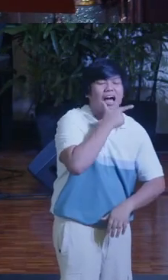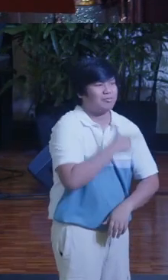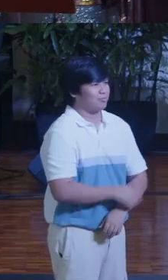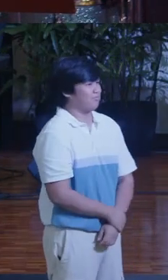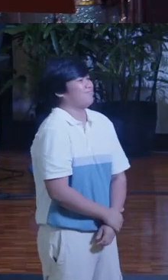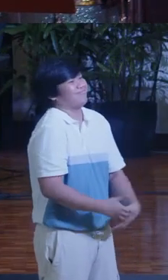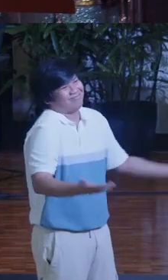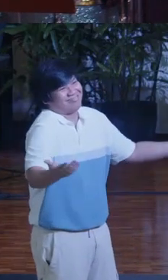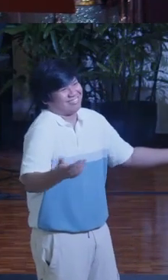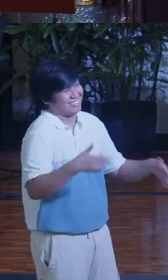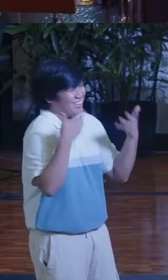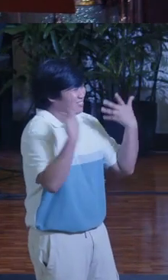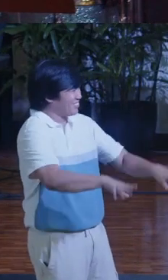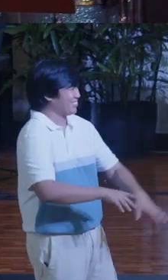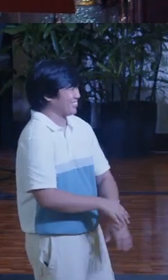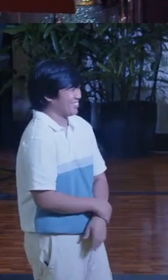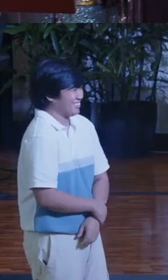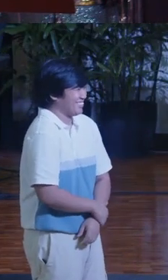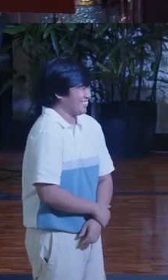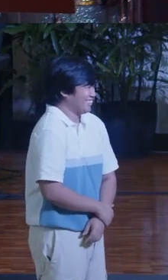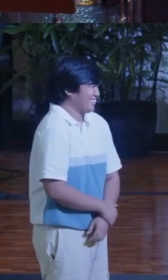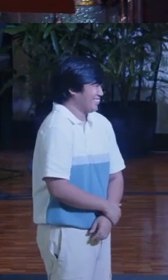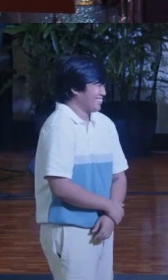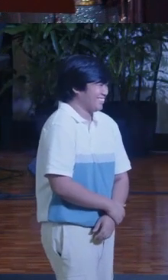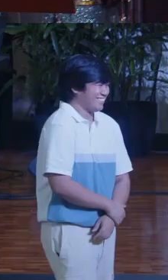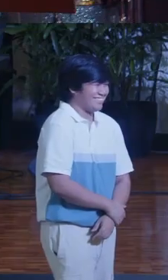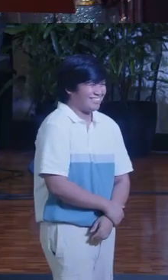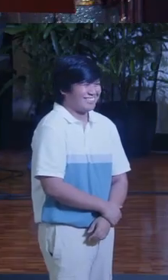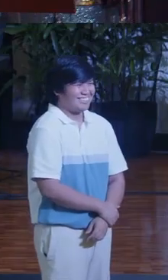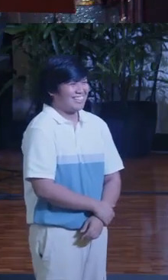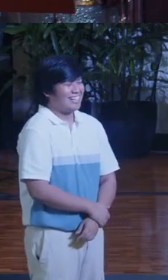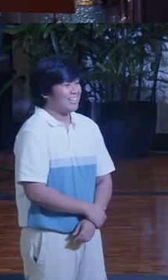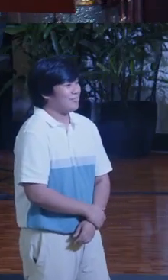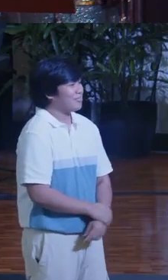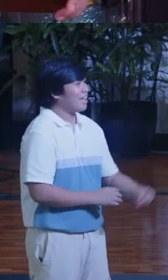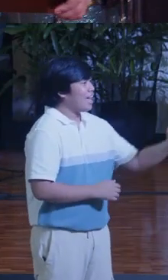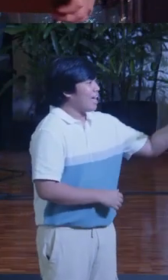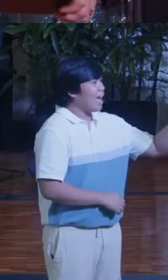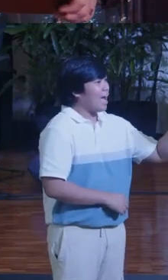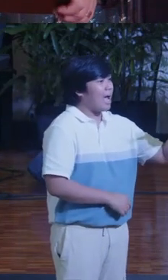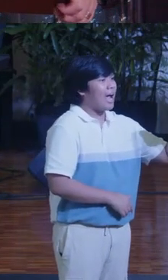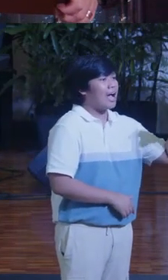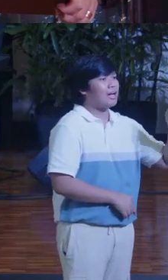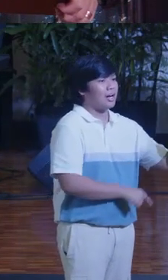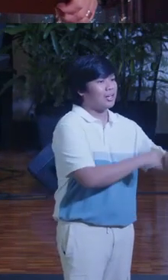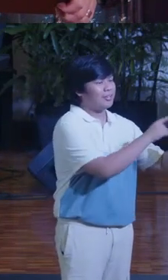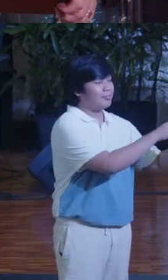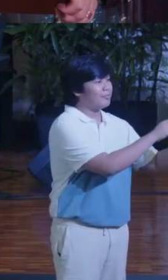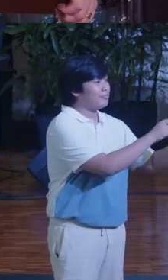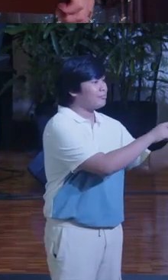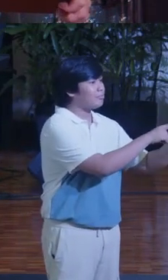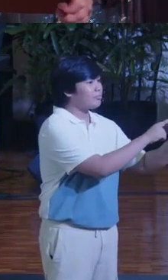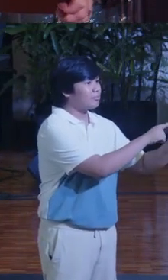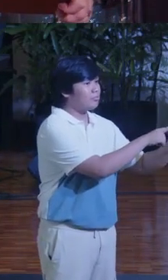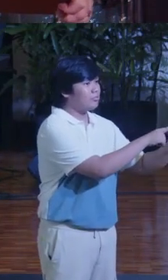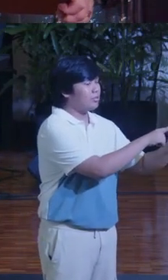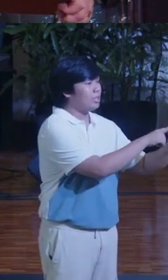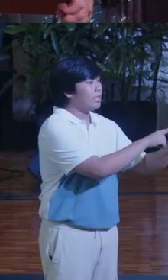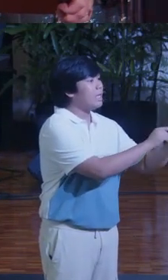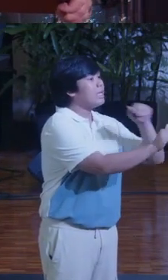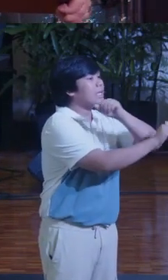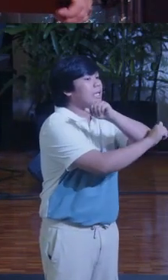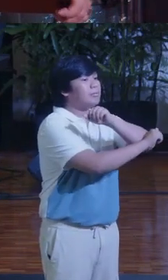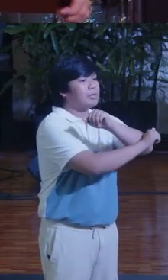ni Abraham kay Hagar, isang alipin, ay anak niya by natural